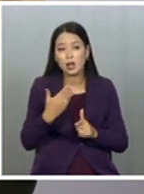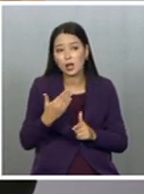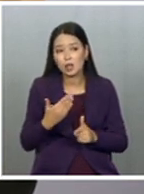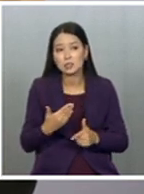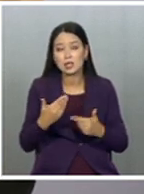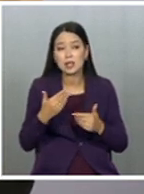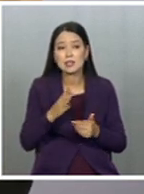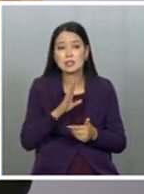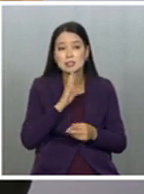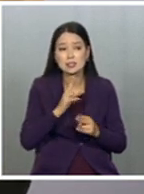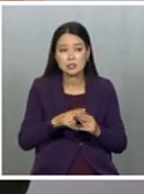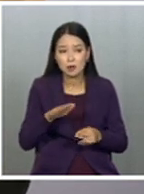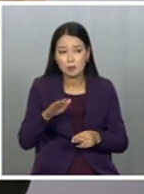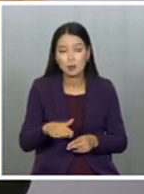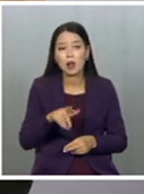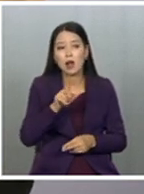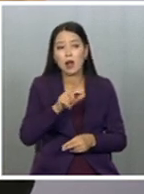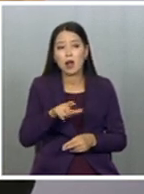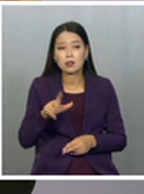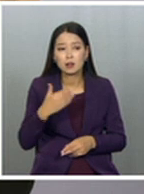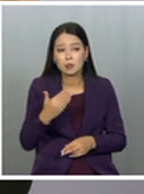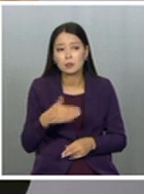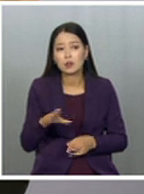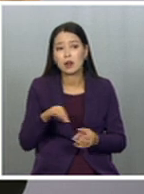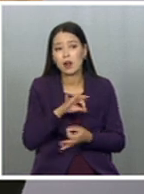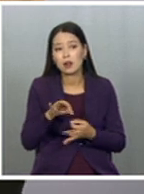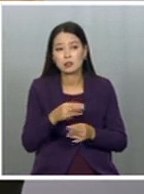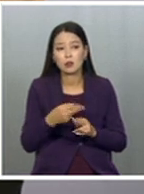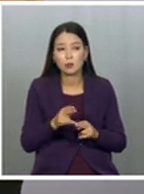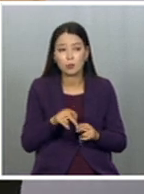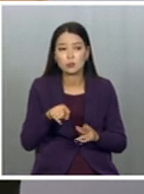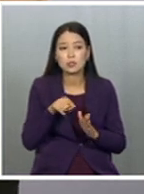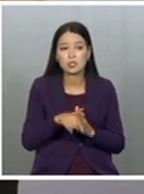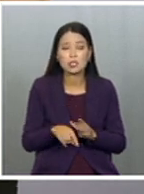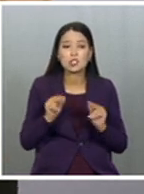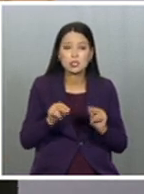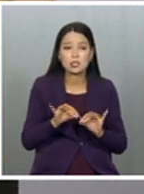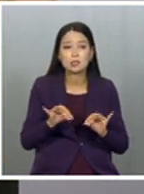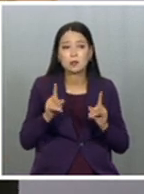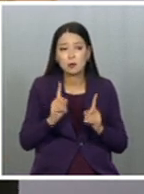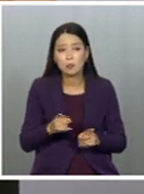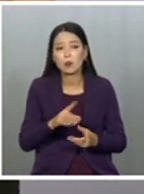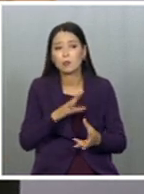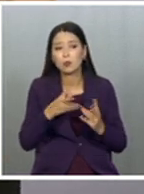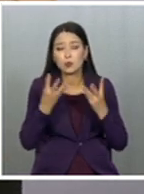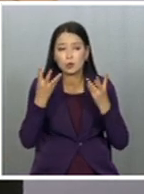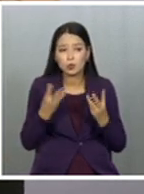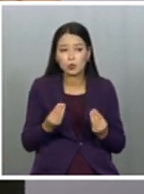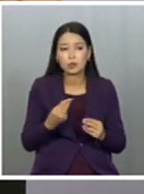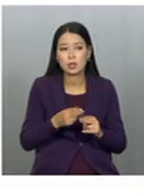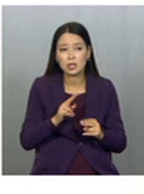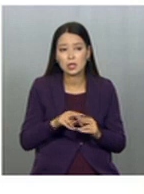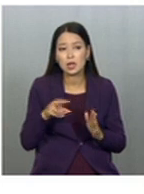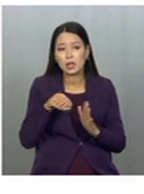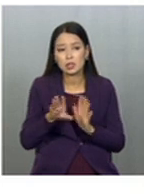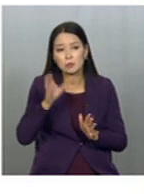қарындасың, адамның артық екен осы тұста, шынымен бапты күнге қуға салса, ілеспес ақын түгіл ұшқан құста деп, Сараның